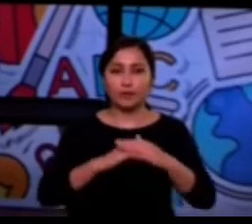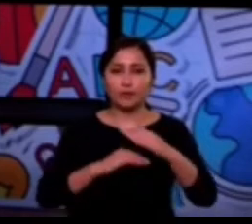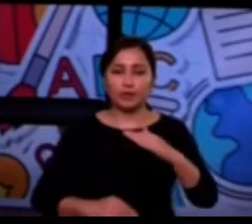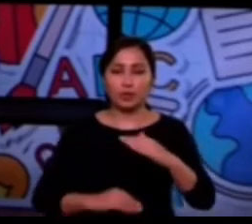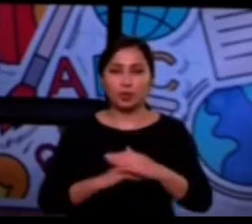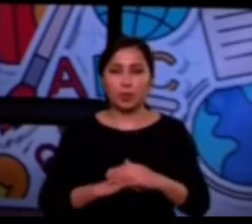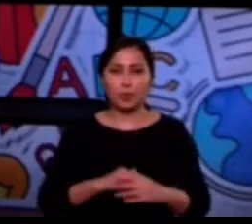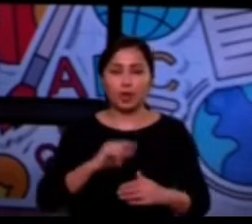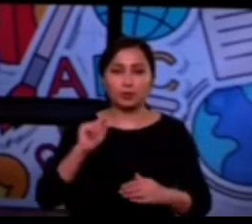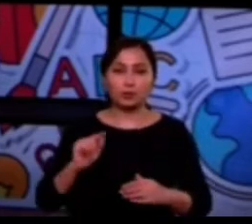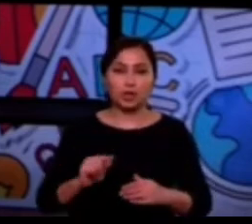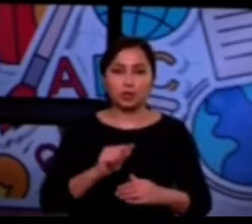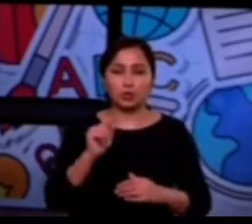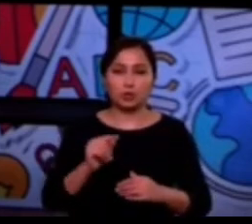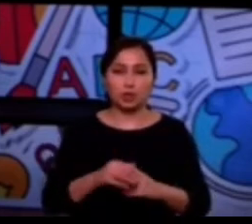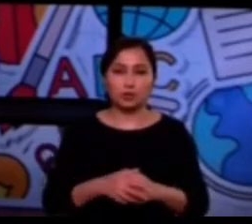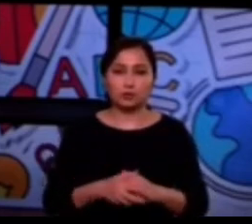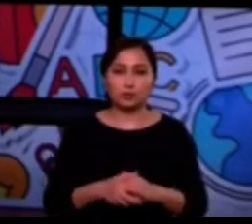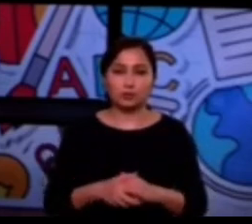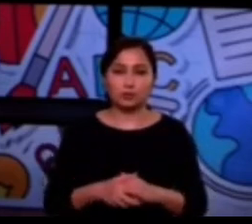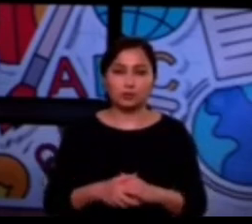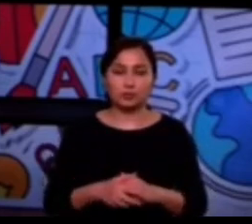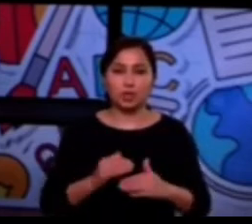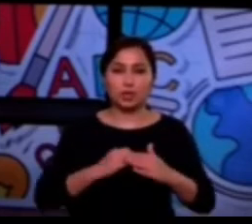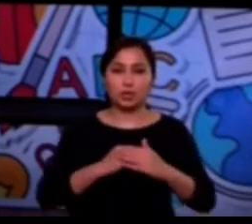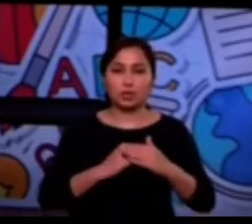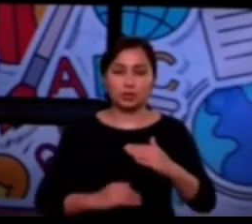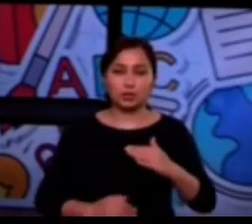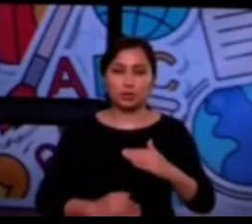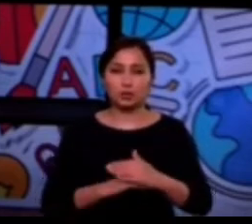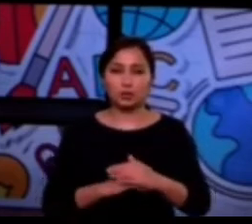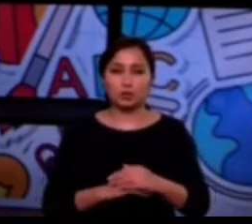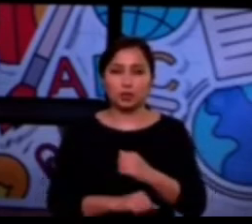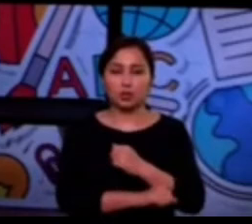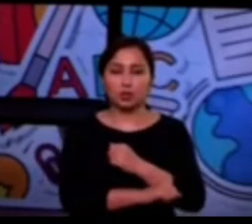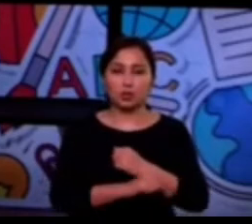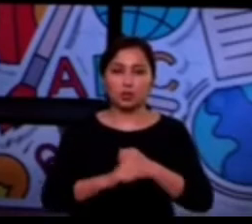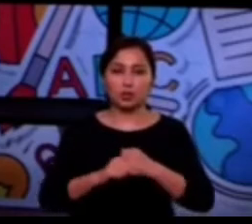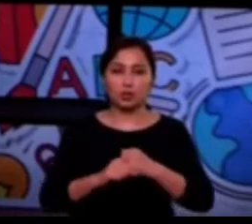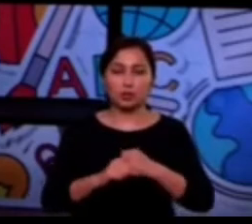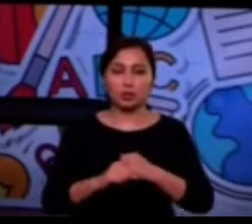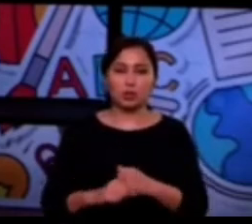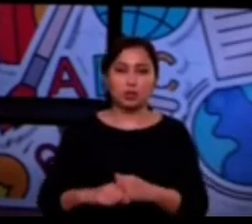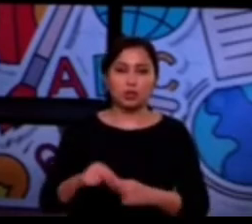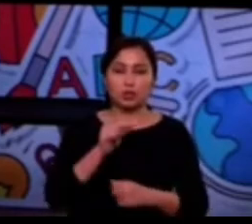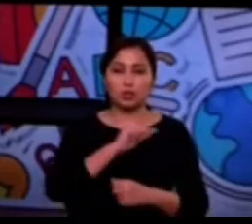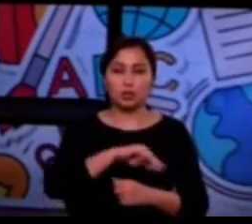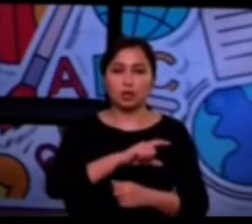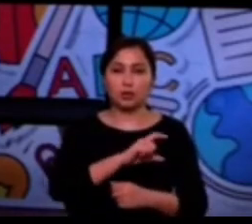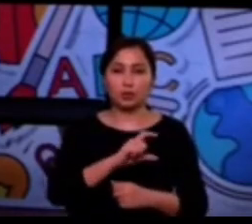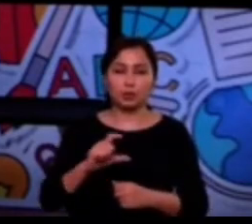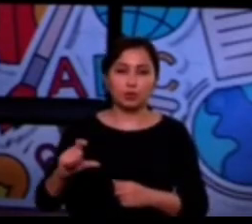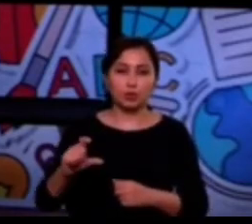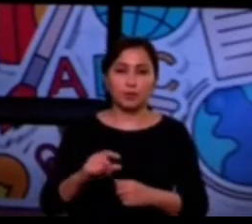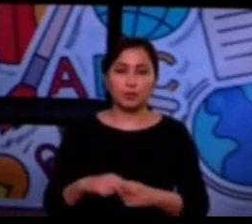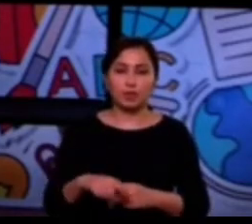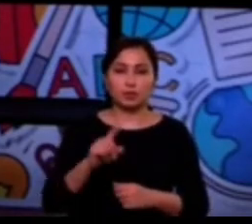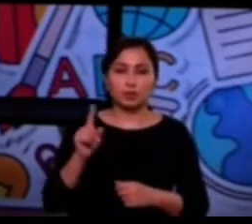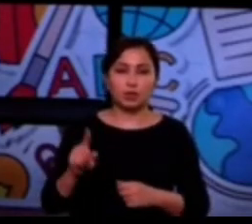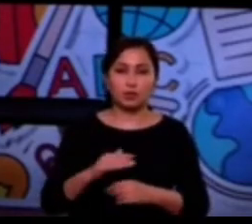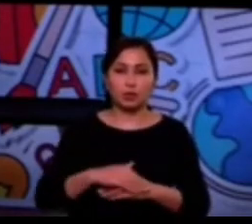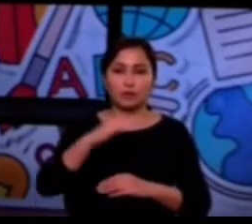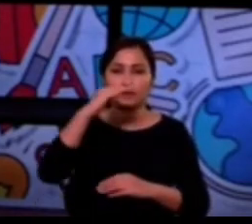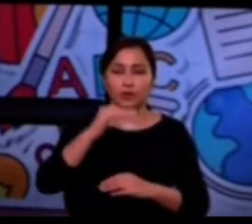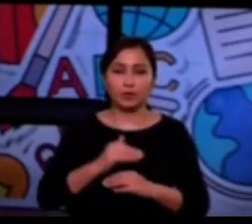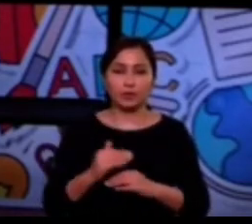вниз и закругляем на нижней линии рабочей строки, закругляем вверх,